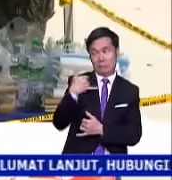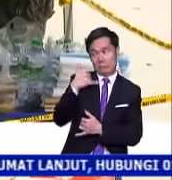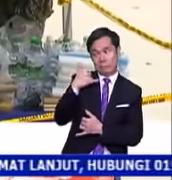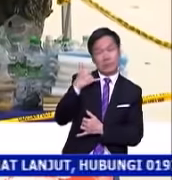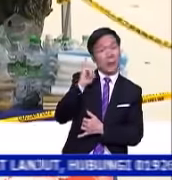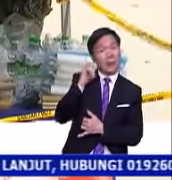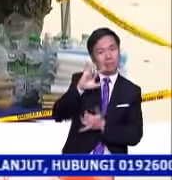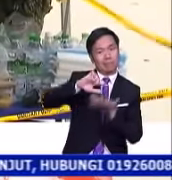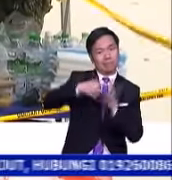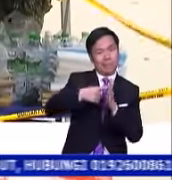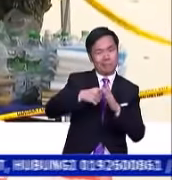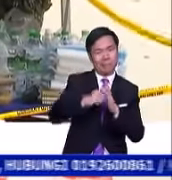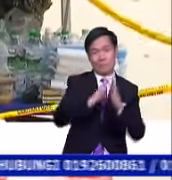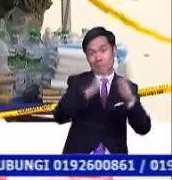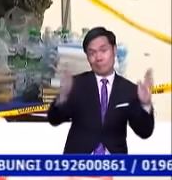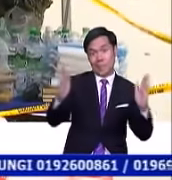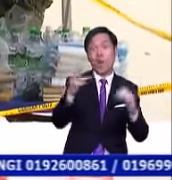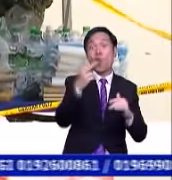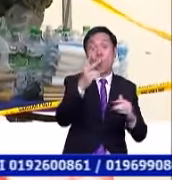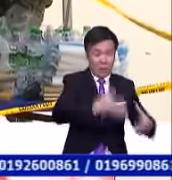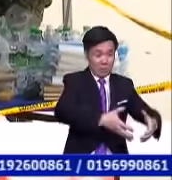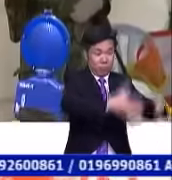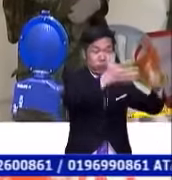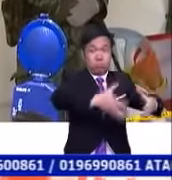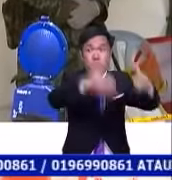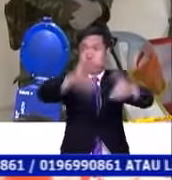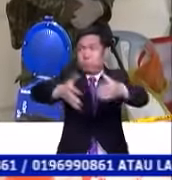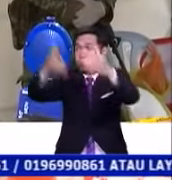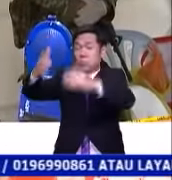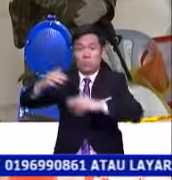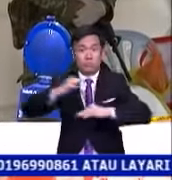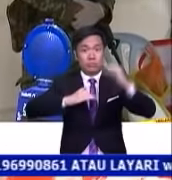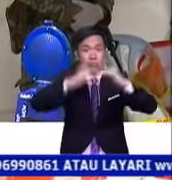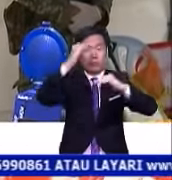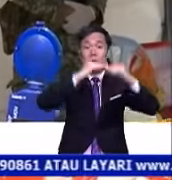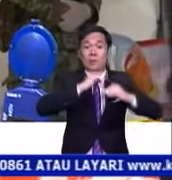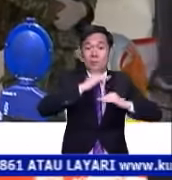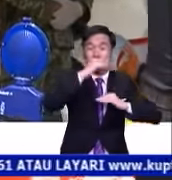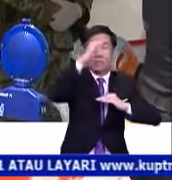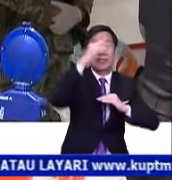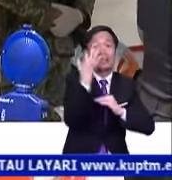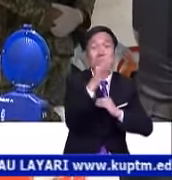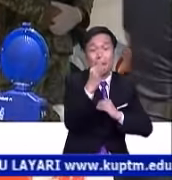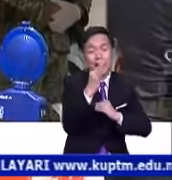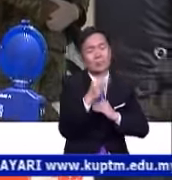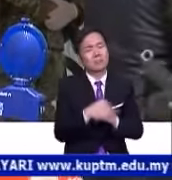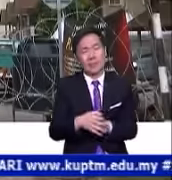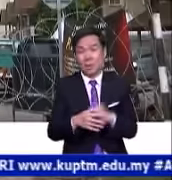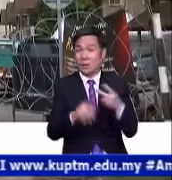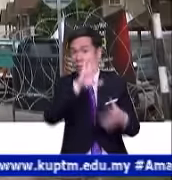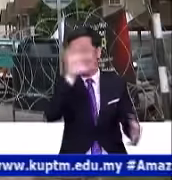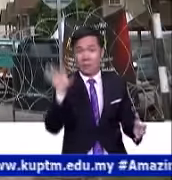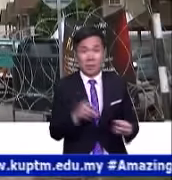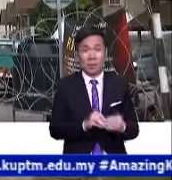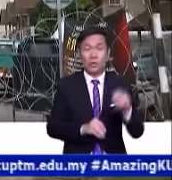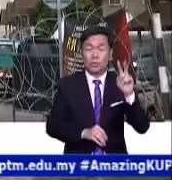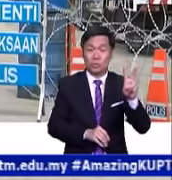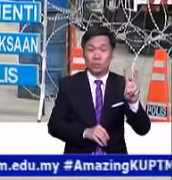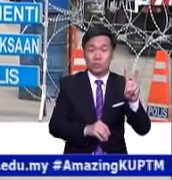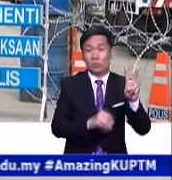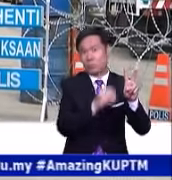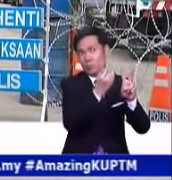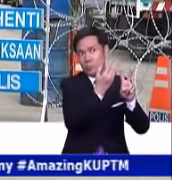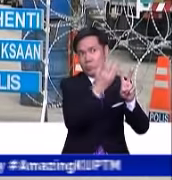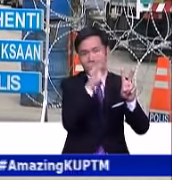semalam. Ia meliputi 12 blok bangunan dengan ketinggian 19 tingkat dan sebanyak 2,791